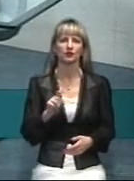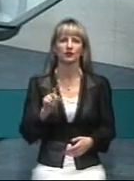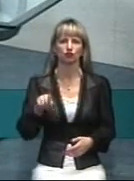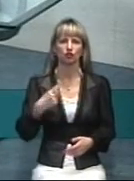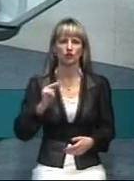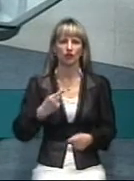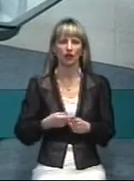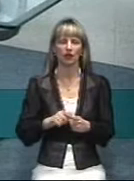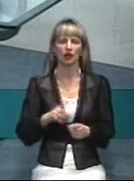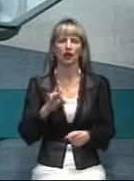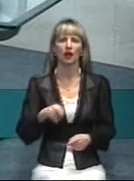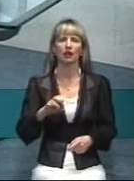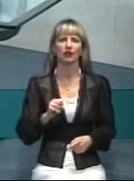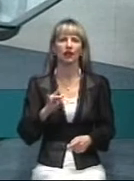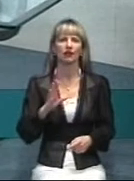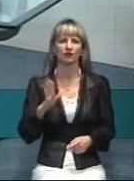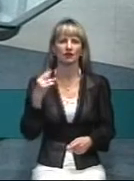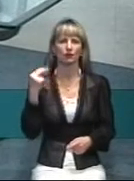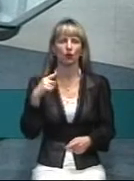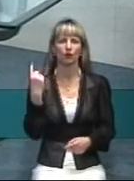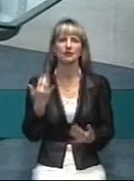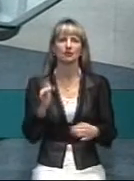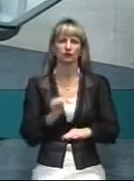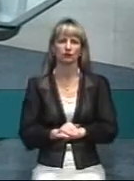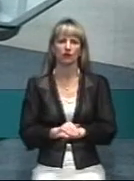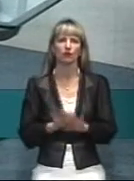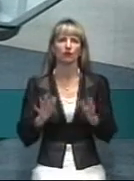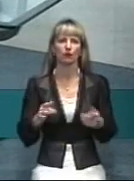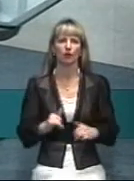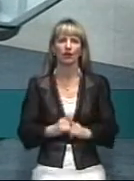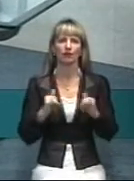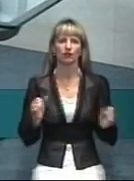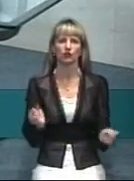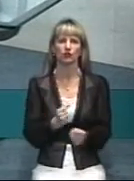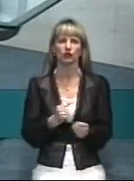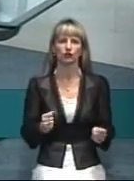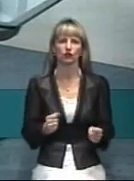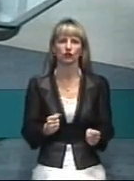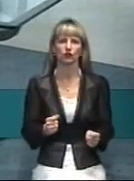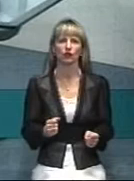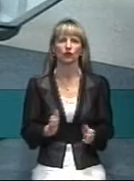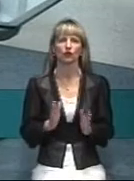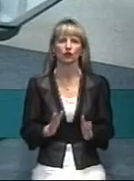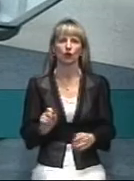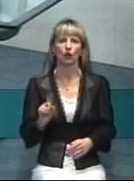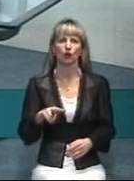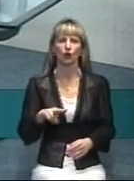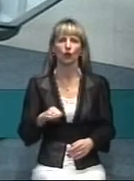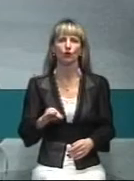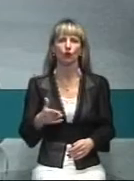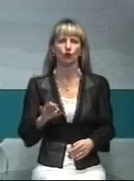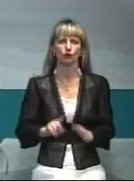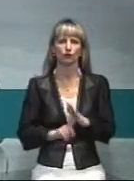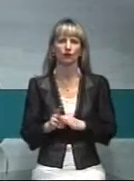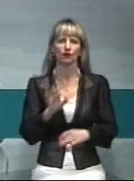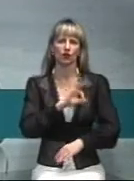цих радарів у Запорізькій області скільки зафіксовано випадків перевищення швидкості? Ну, лише 11 лютого почали